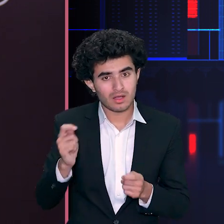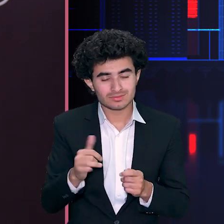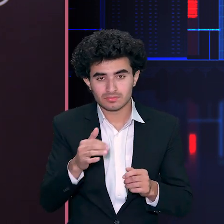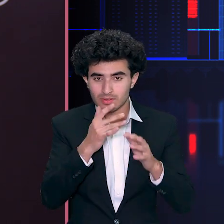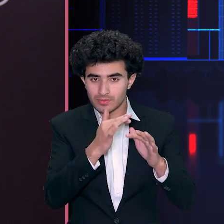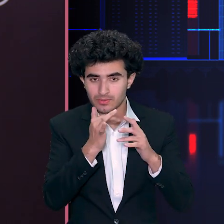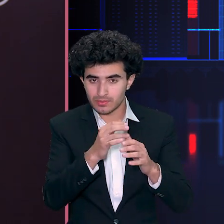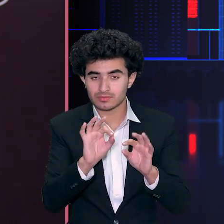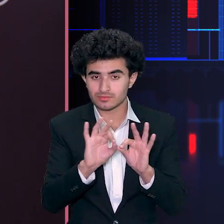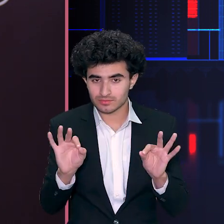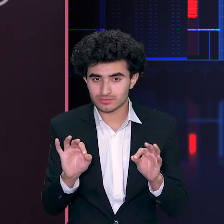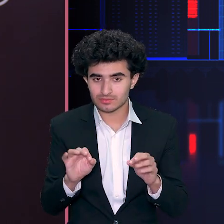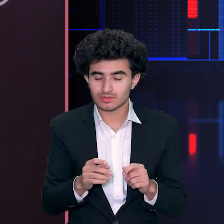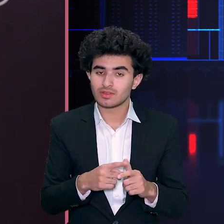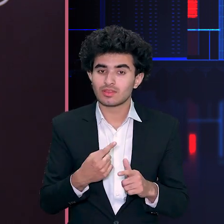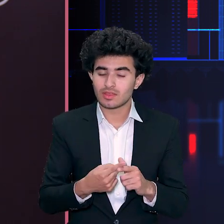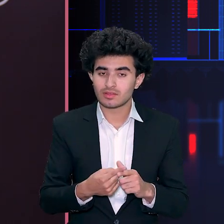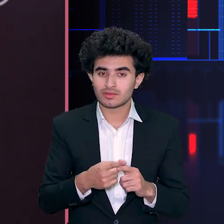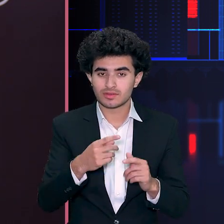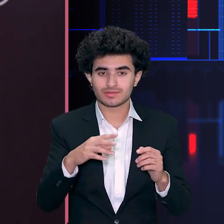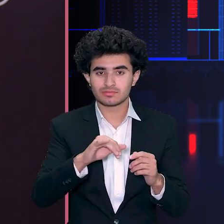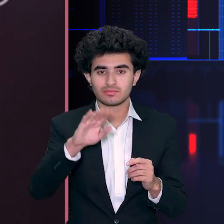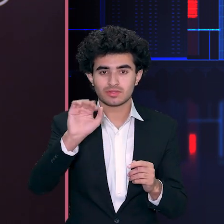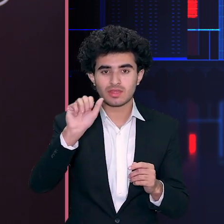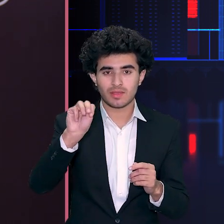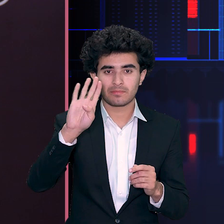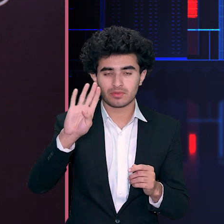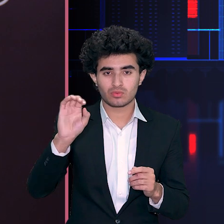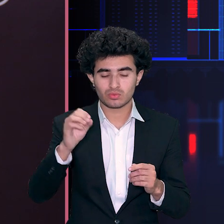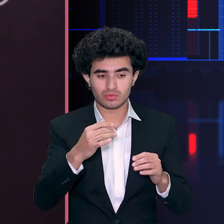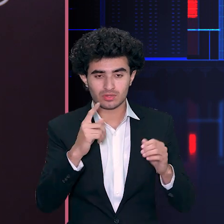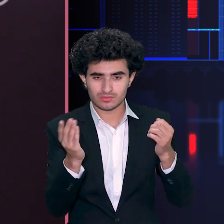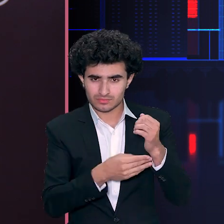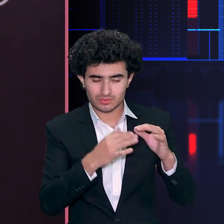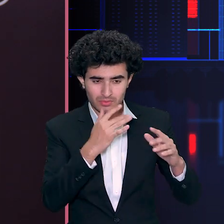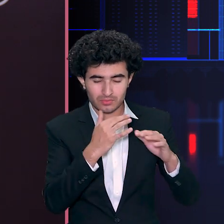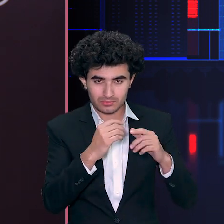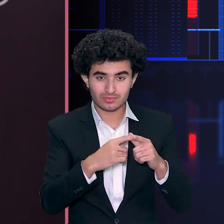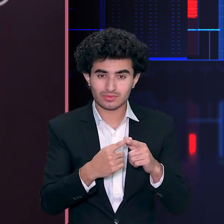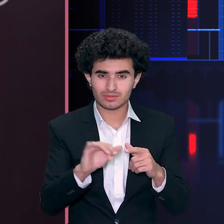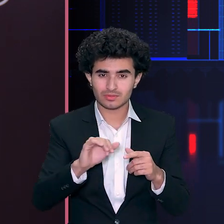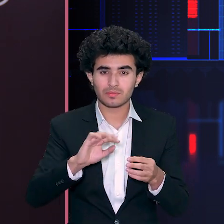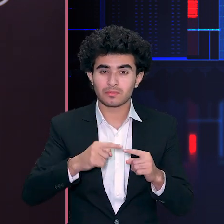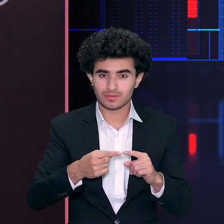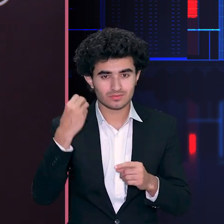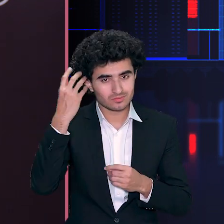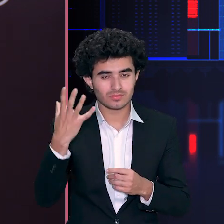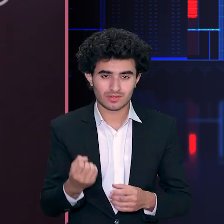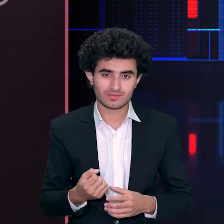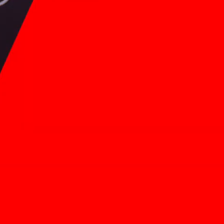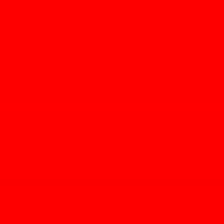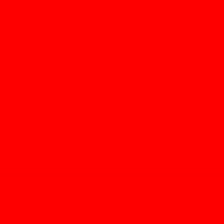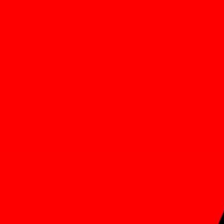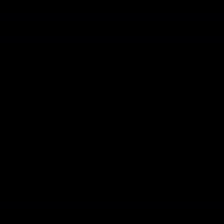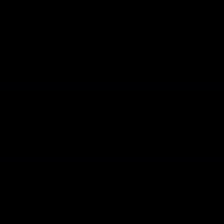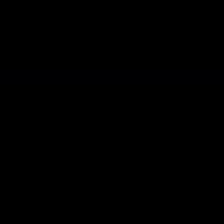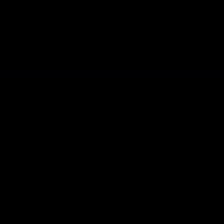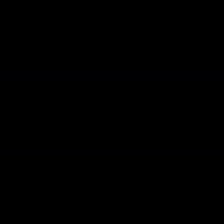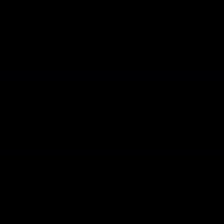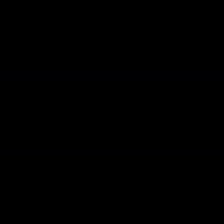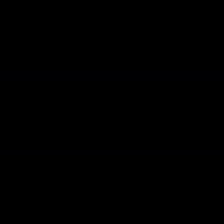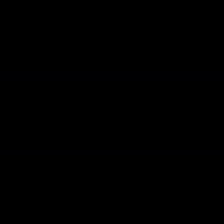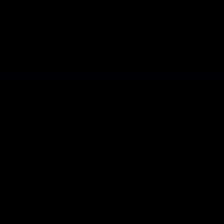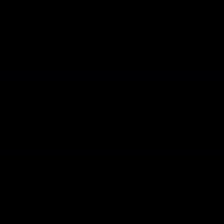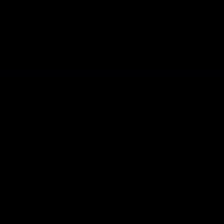کو بجاتے ہو، ایزن وہ بانسری بن جاتا ہے، تو اس سے ایک سیپریشن پین کی آواز نکلتی ہے۔